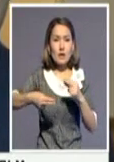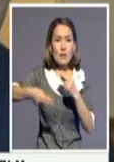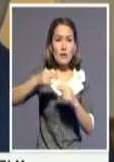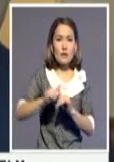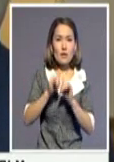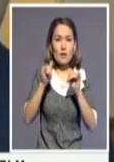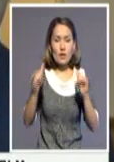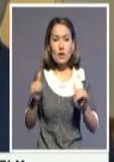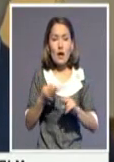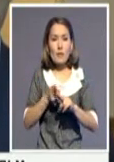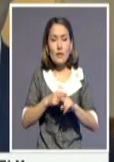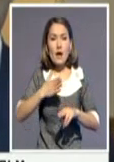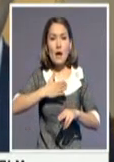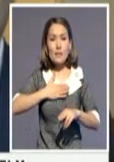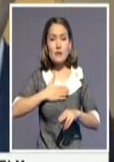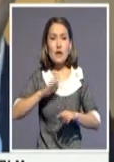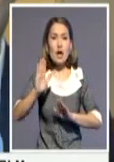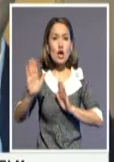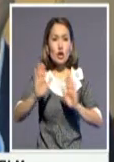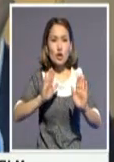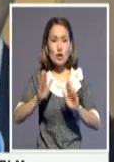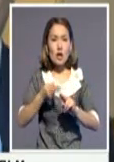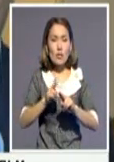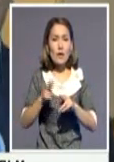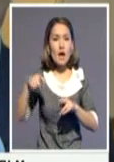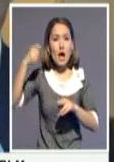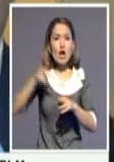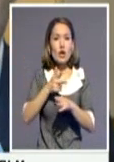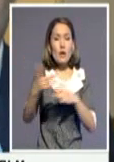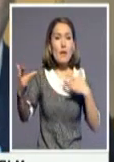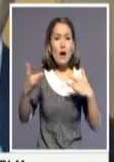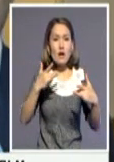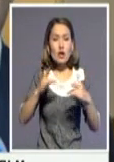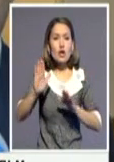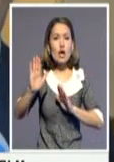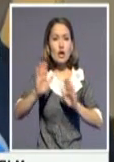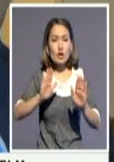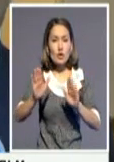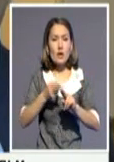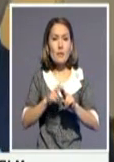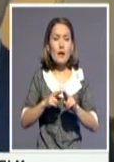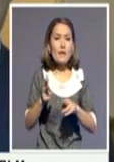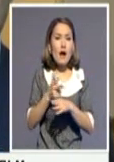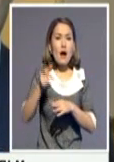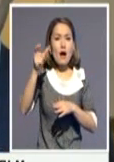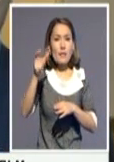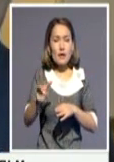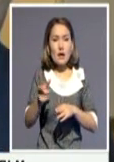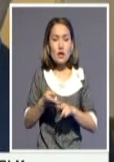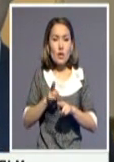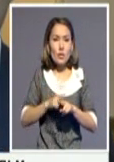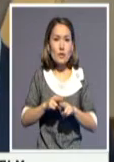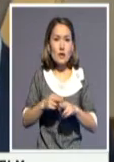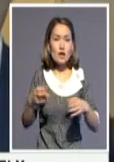маңызды. Мен ойлаймын, біздің кинематограф үшін де, киностудия үшін де, біздің актерларымыз үшін, режиссерларымыз үшін, операторларымыз үшін,